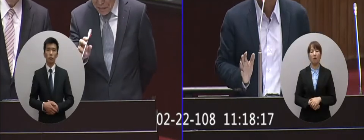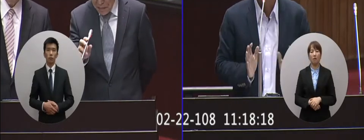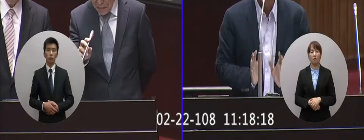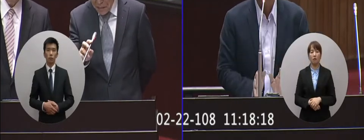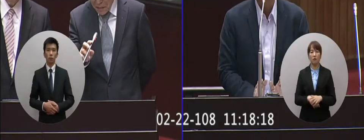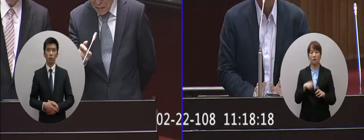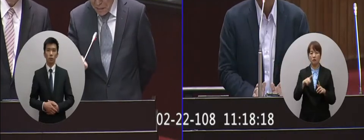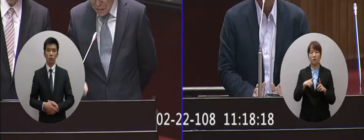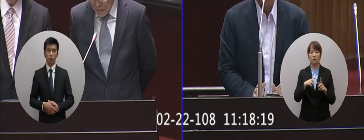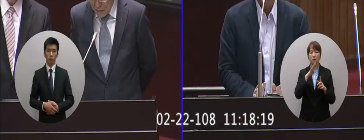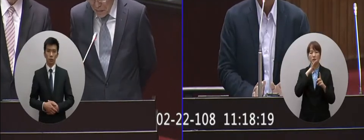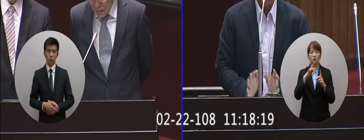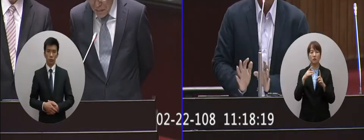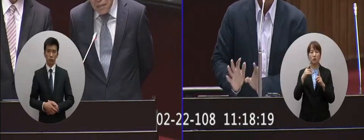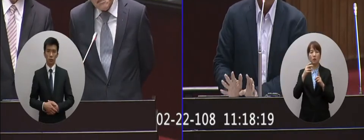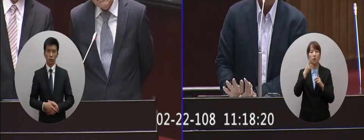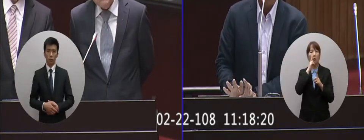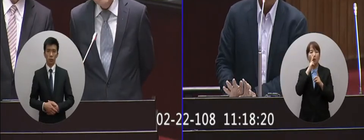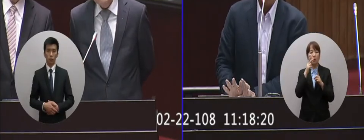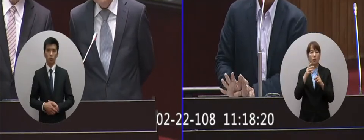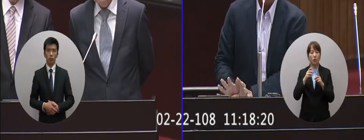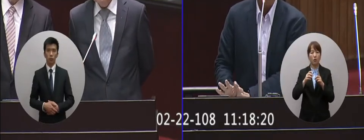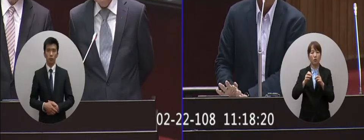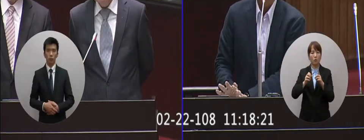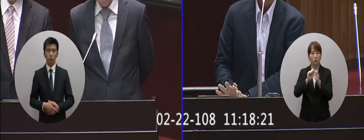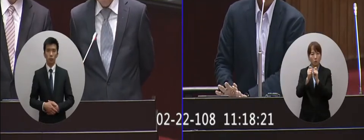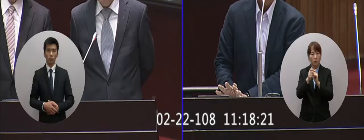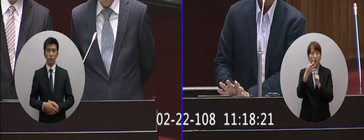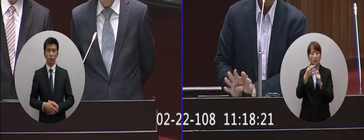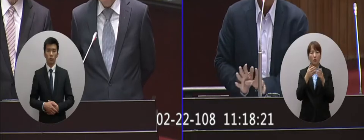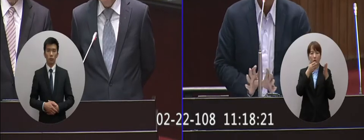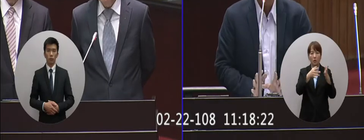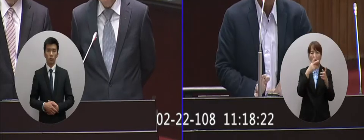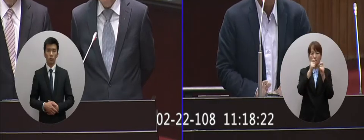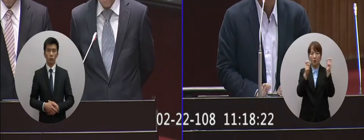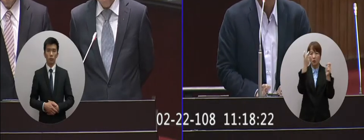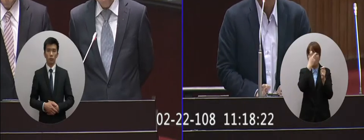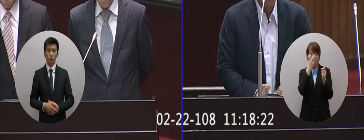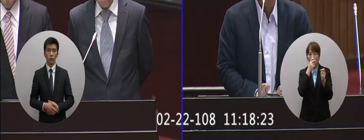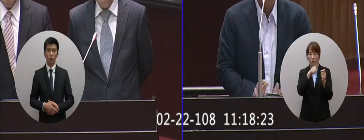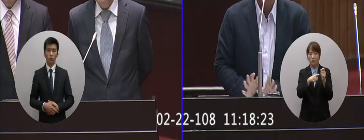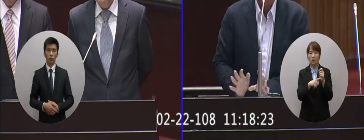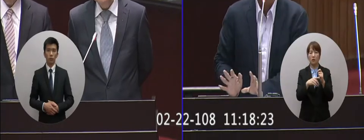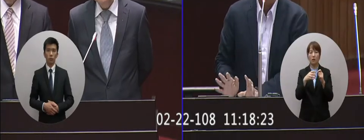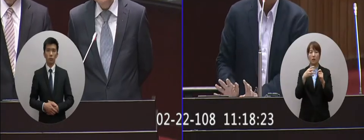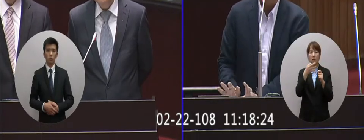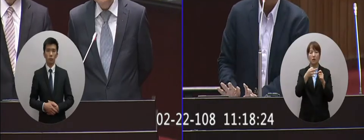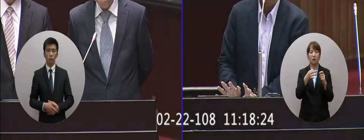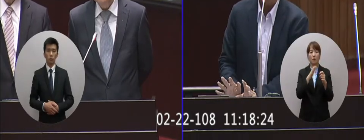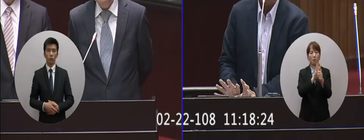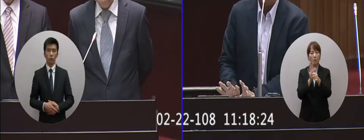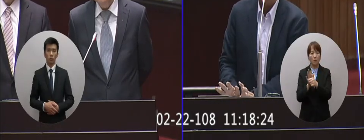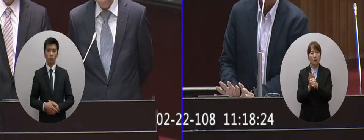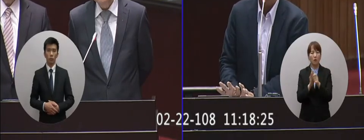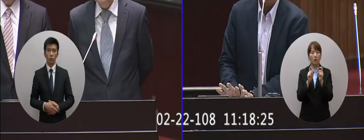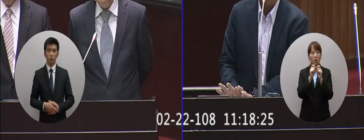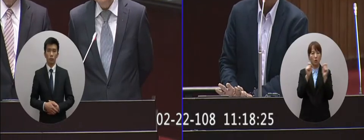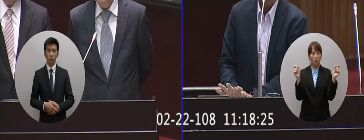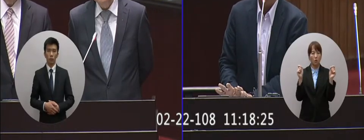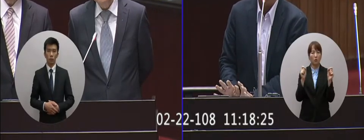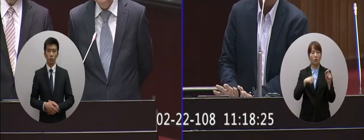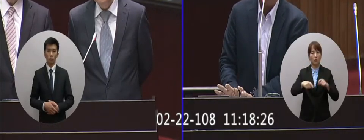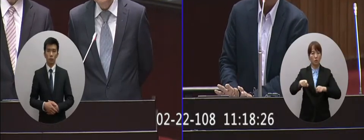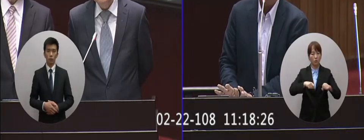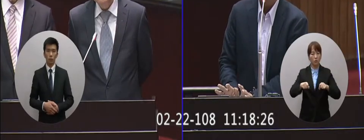上烟捐来处理长照这个部分不稳定税基来处理这个我们长期要推动的政